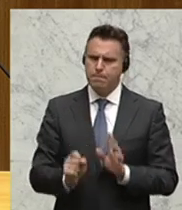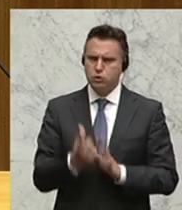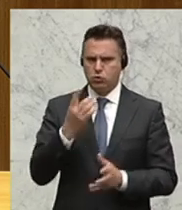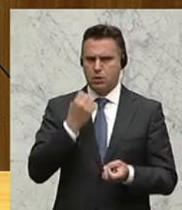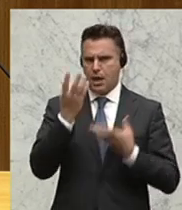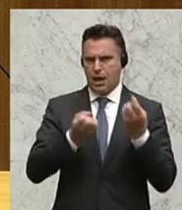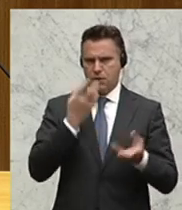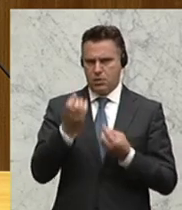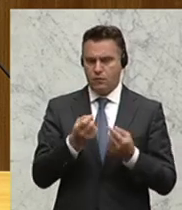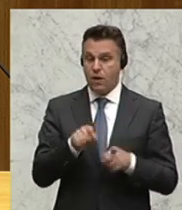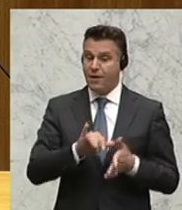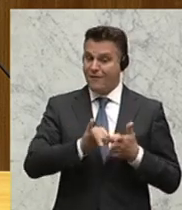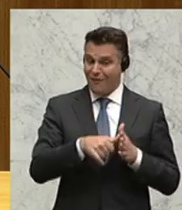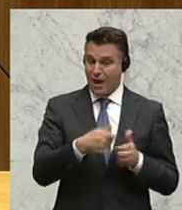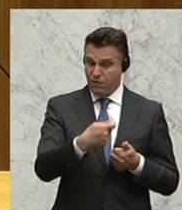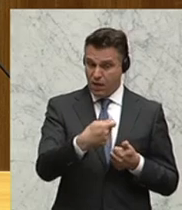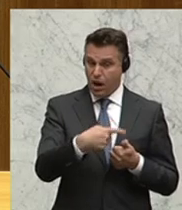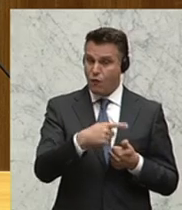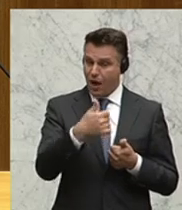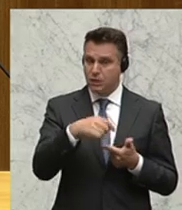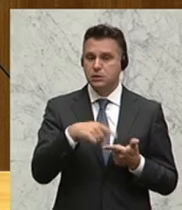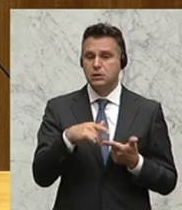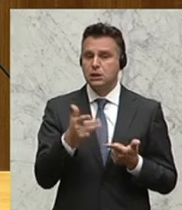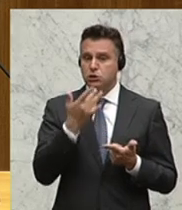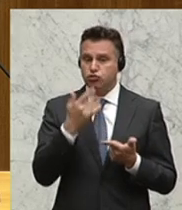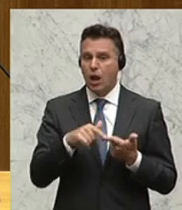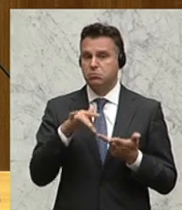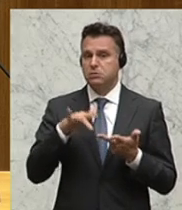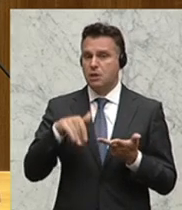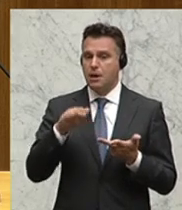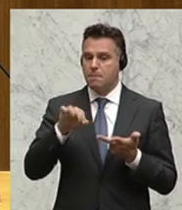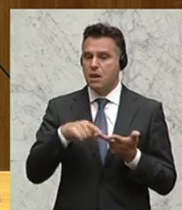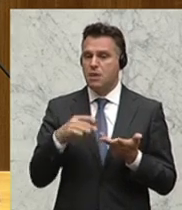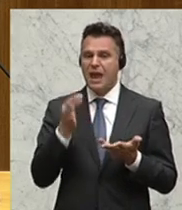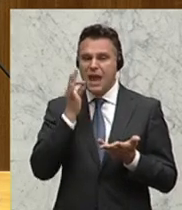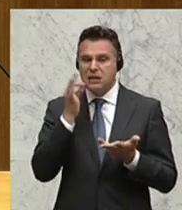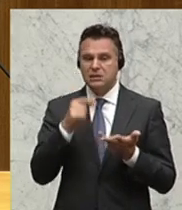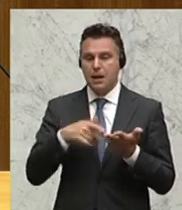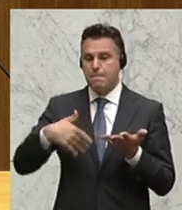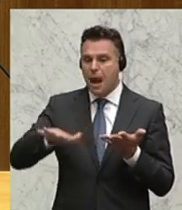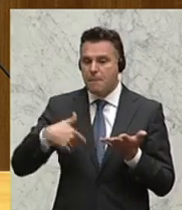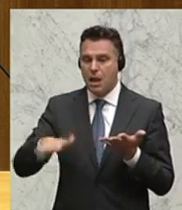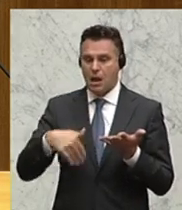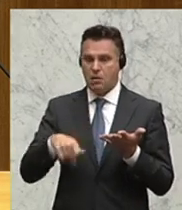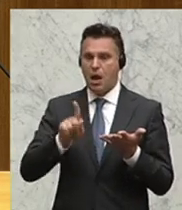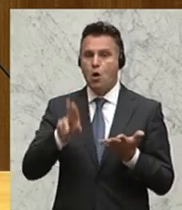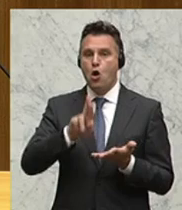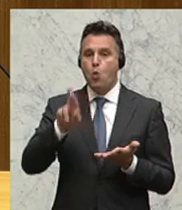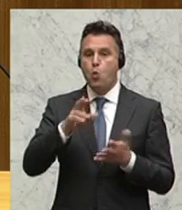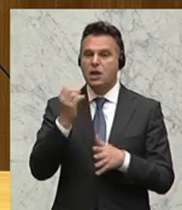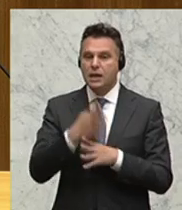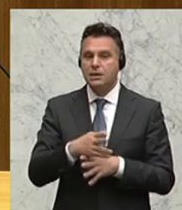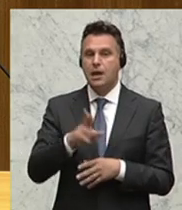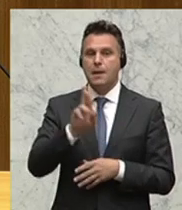die Produktpalette, denn neben dem Wein gibt es eben Liköre, Säfte, Met, Essig, Marmelade bis hin zu Uhudler